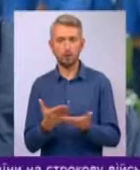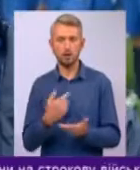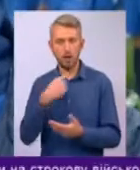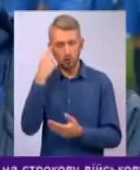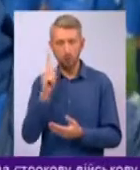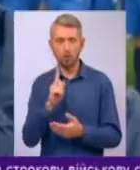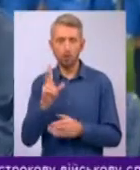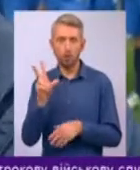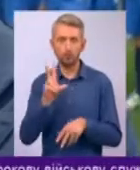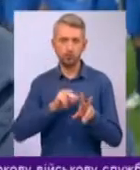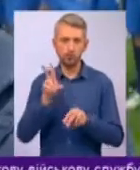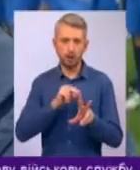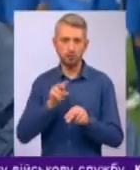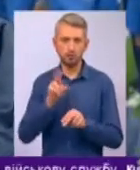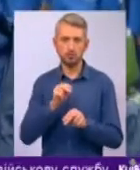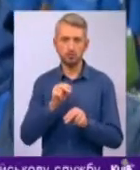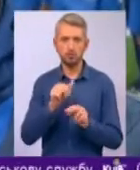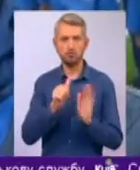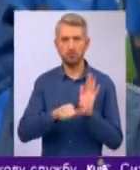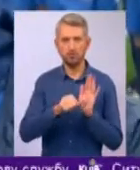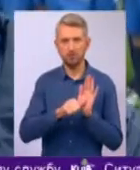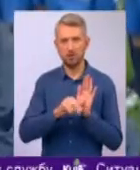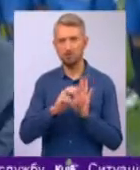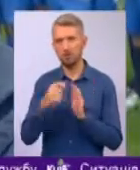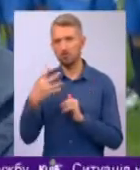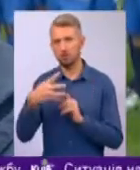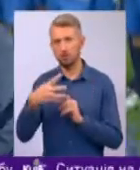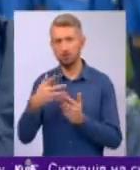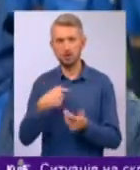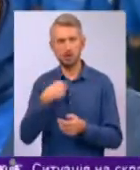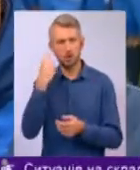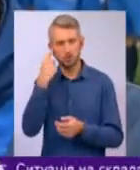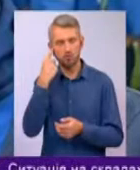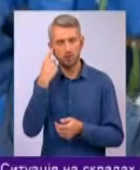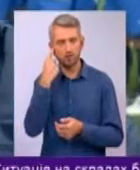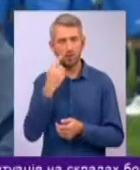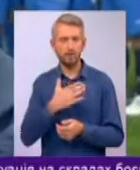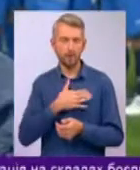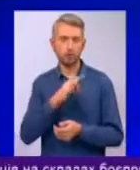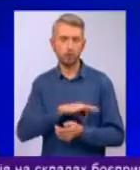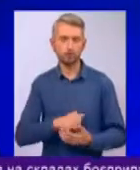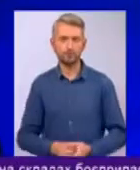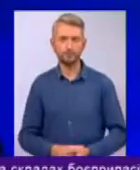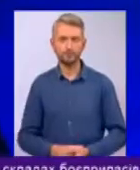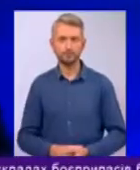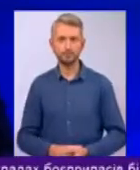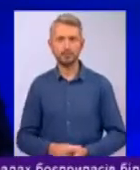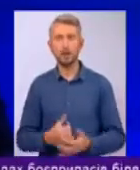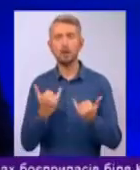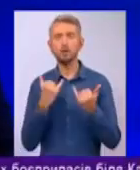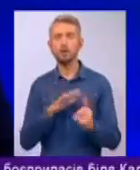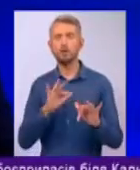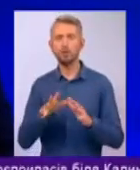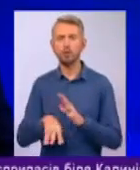думаю, что шансы 60 на 40, я думаю, в нашу пользу. І сьогодні